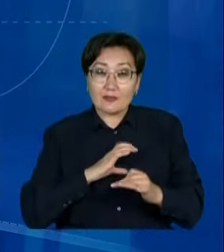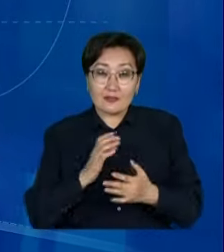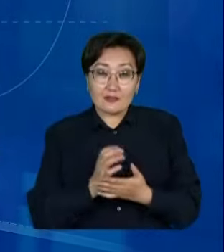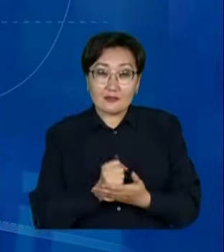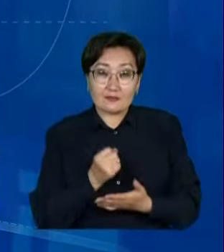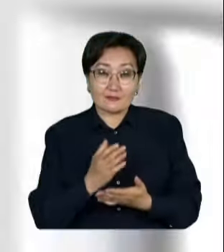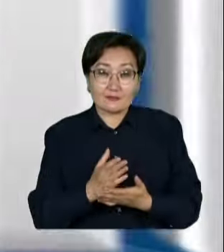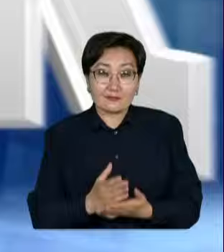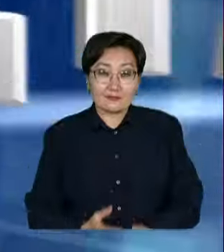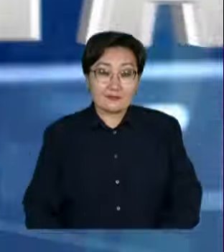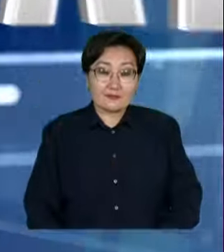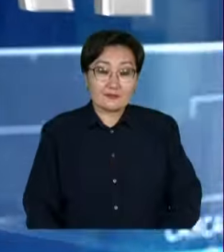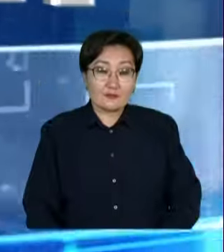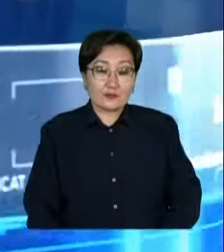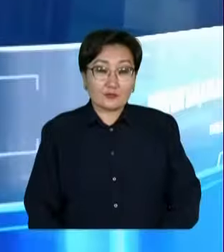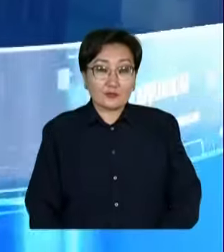бар?